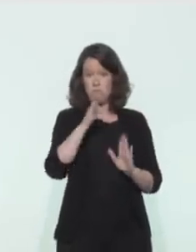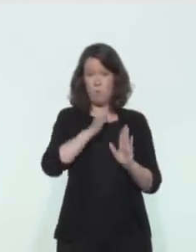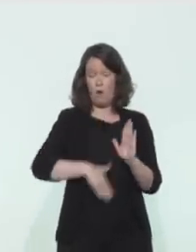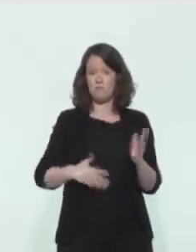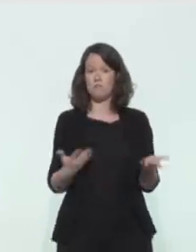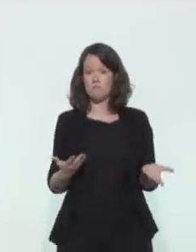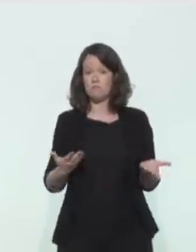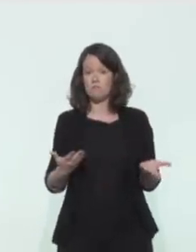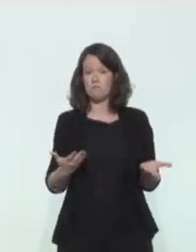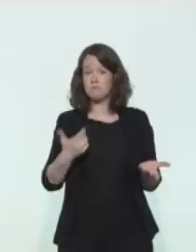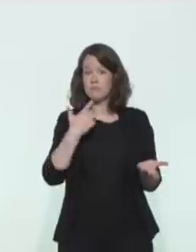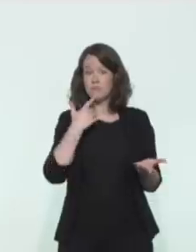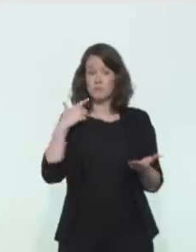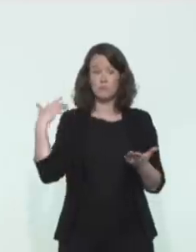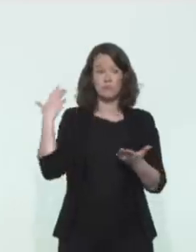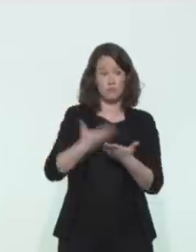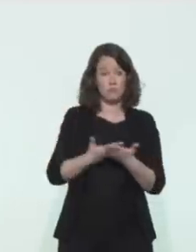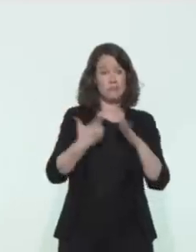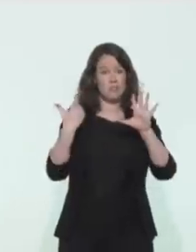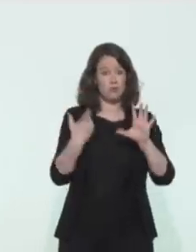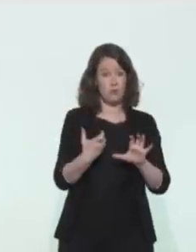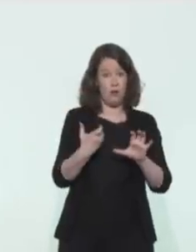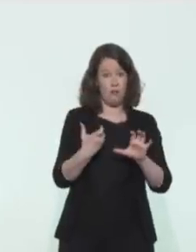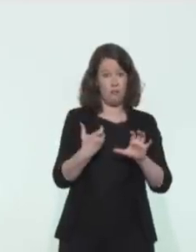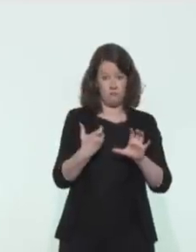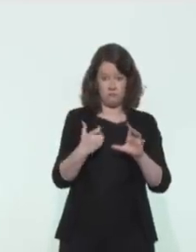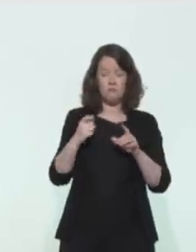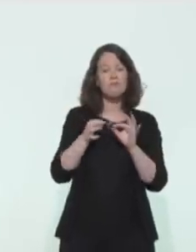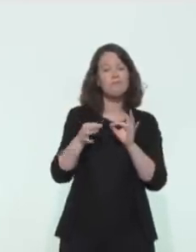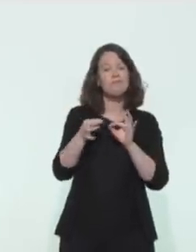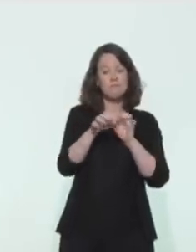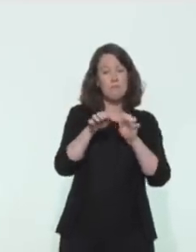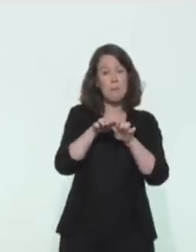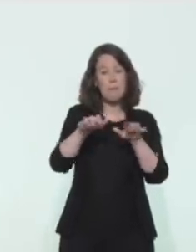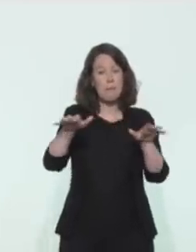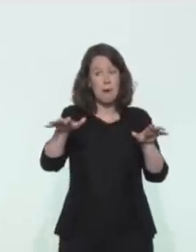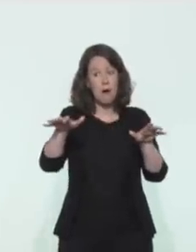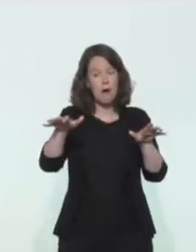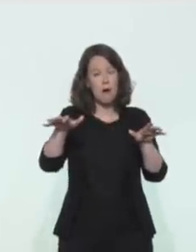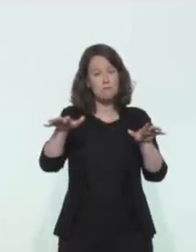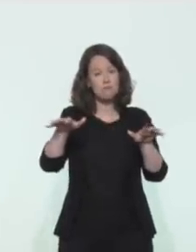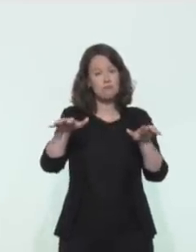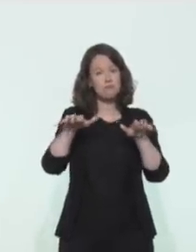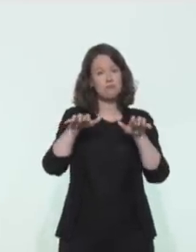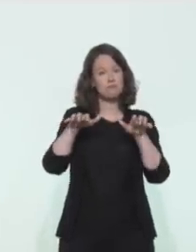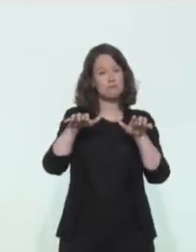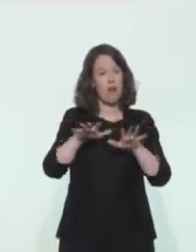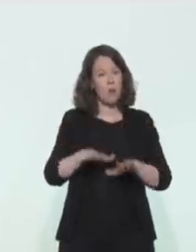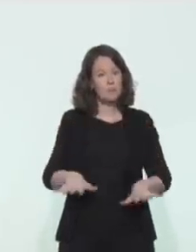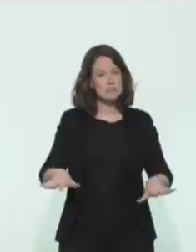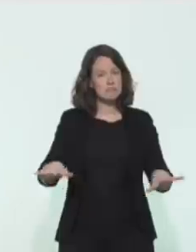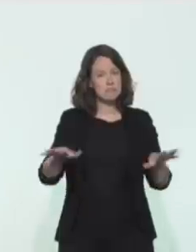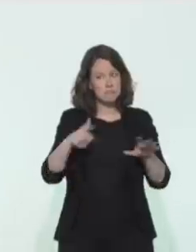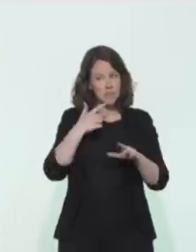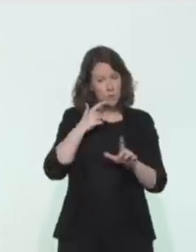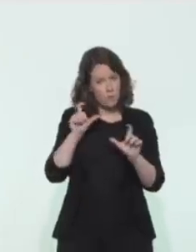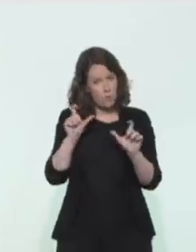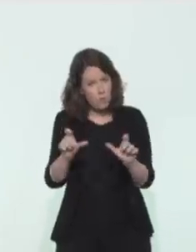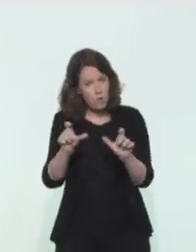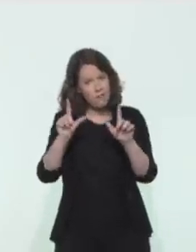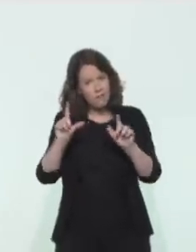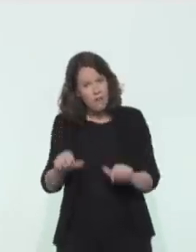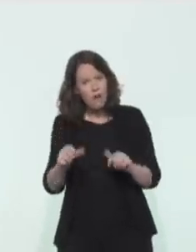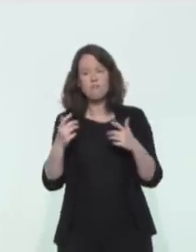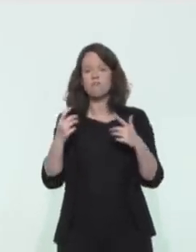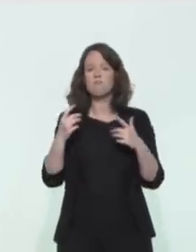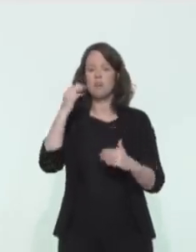dire que sur les 7 derniers jours, l'activité épidémique Covid y est considérée comme maîtrisée, ou en tout cas plus faible que les normes